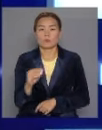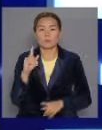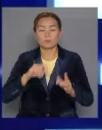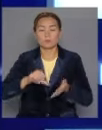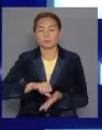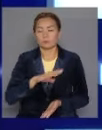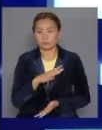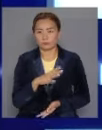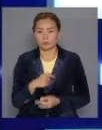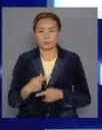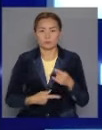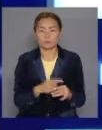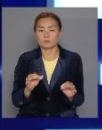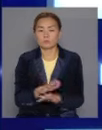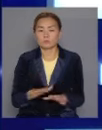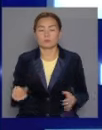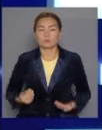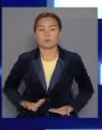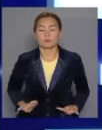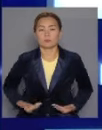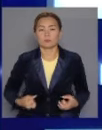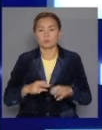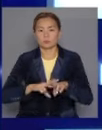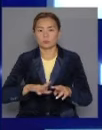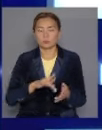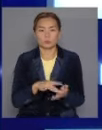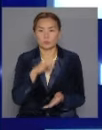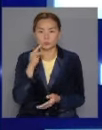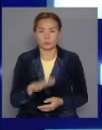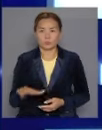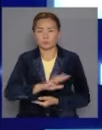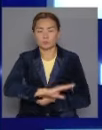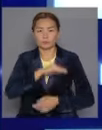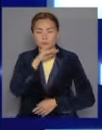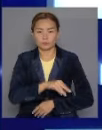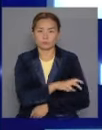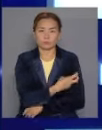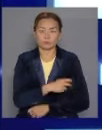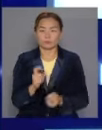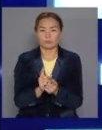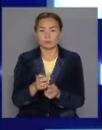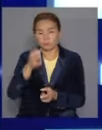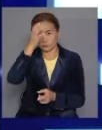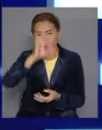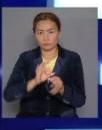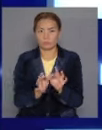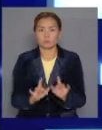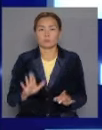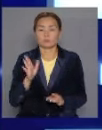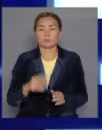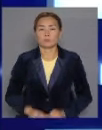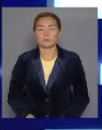собрании приняли участие потомки кюйши, проживающие в Астраханской области России, профессора, доктора исторических наук. Подробнее в следующем